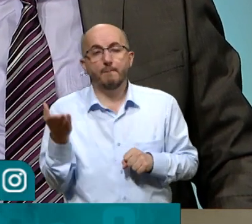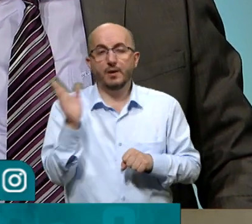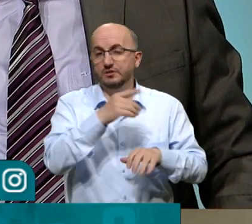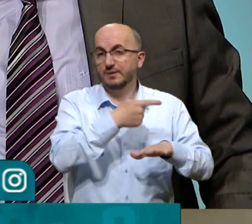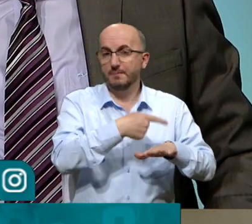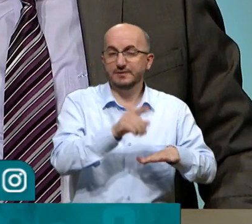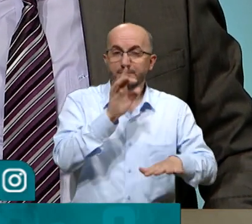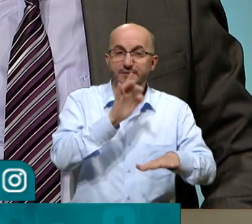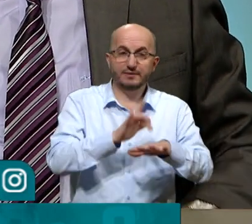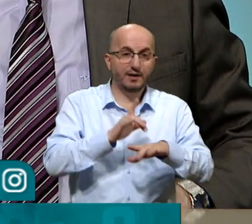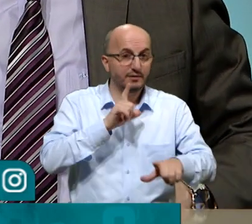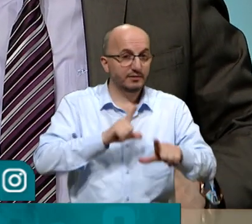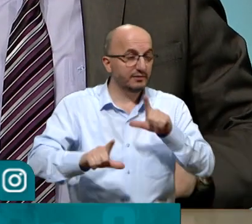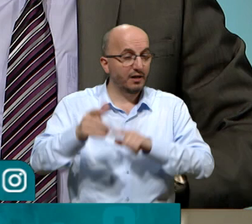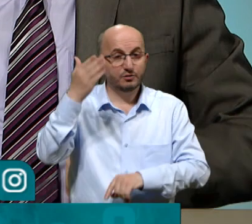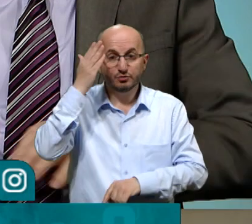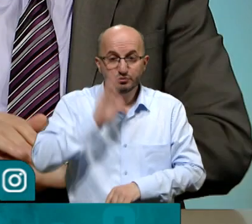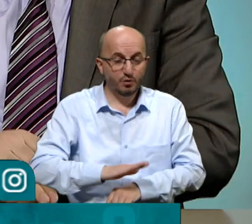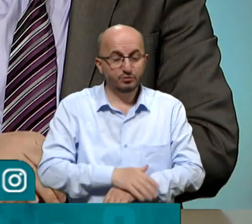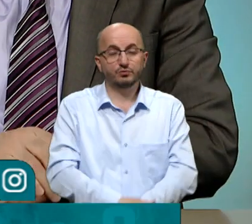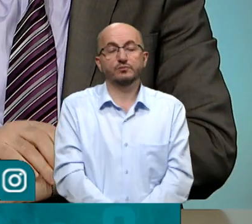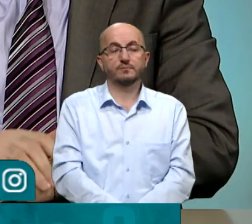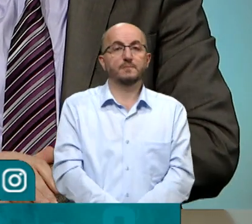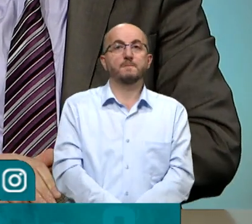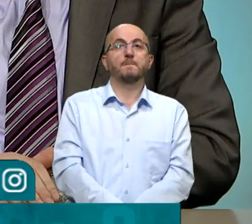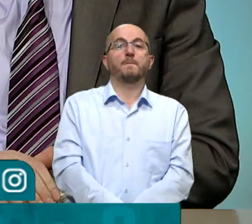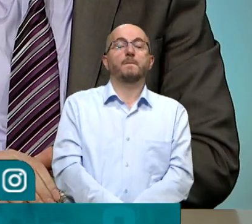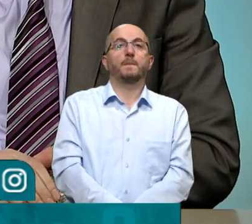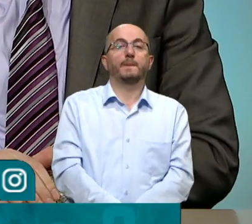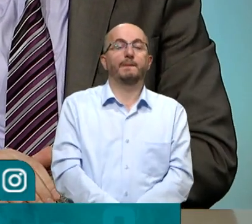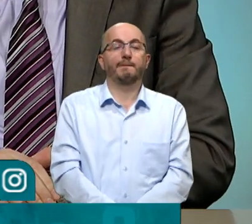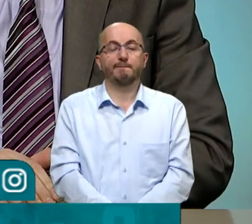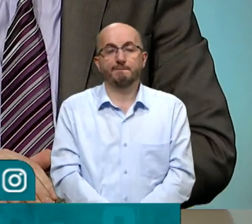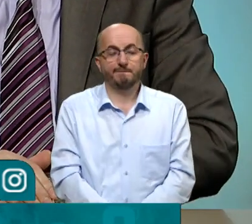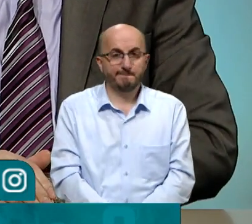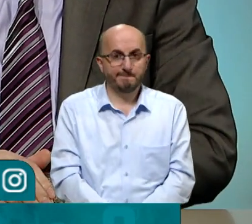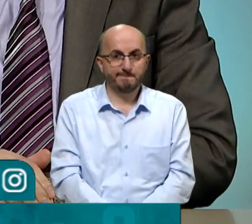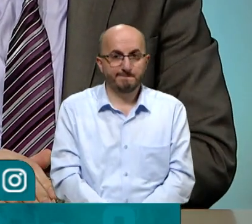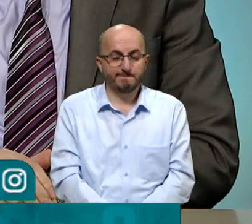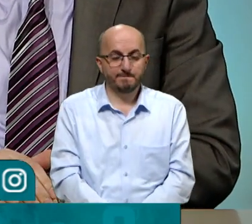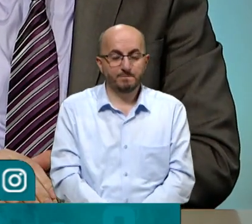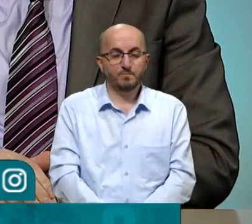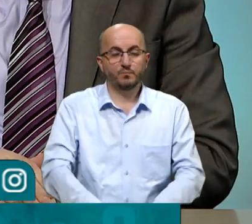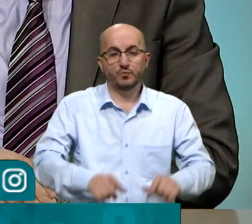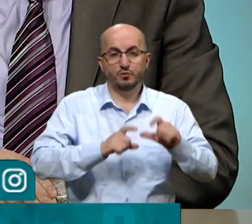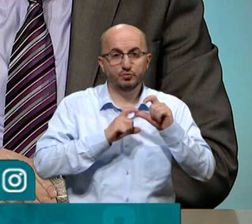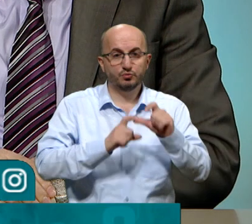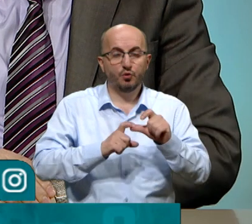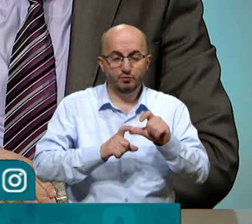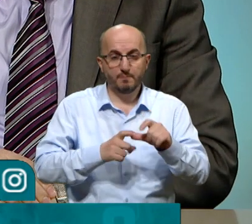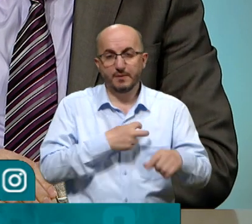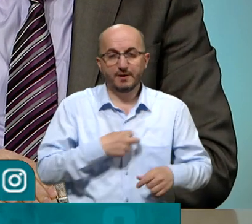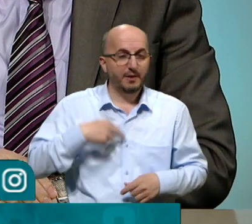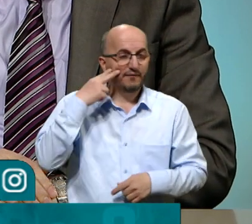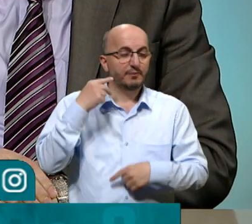de ihtiyaç yoktur Peki hocam Maruf isimli bir izleyicimiz Selamlarını 70'ler efendim Size Hadi Sorunsa yiğitlerle